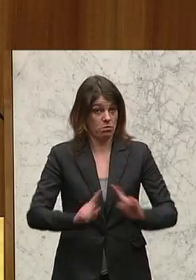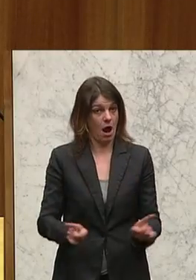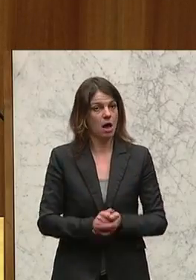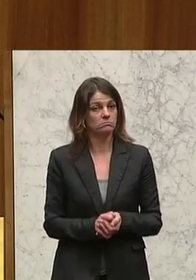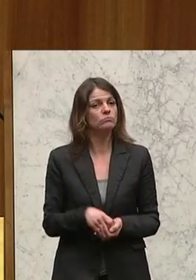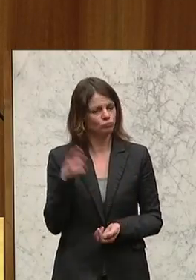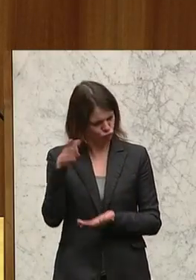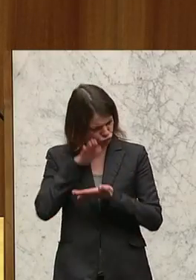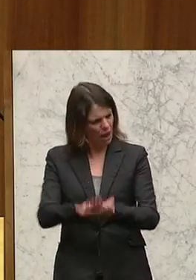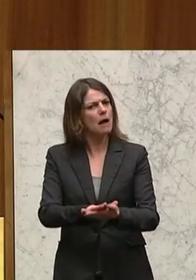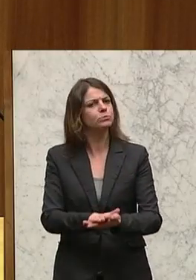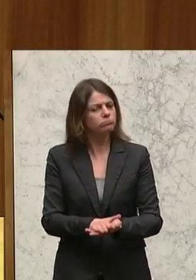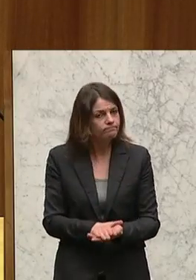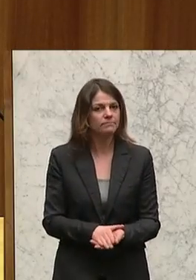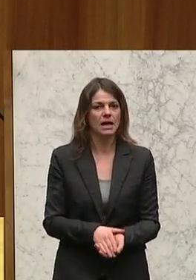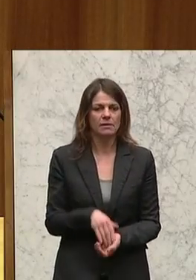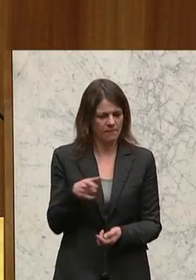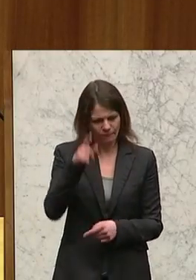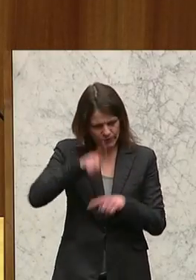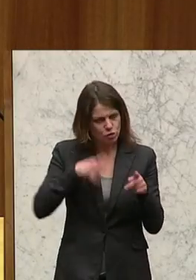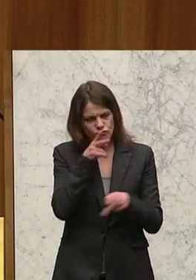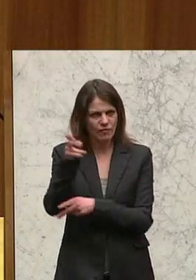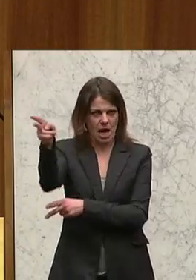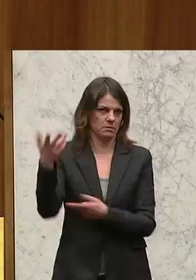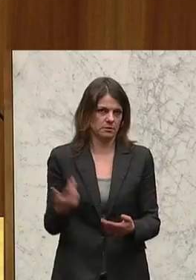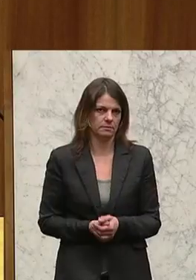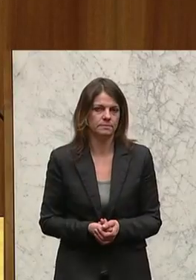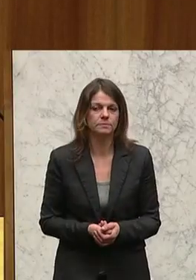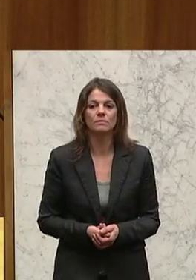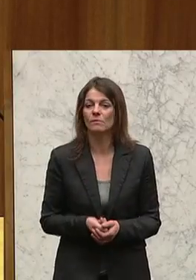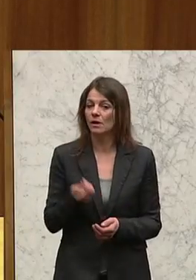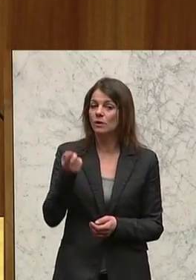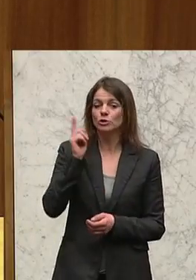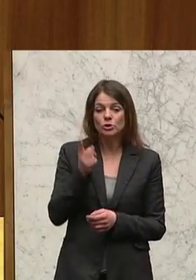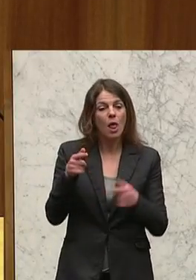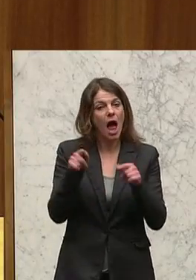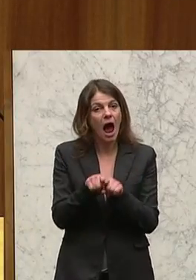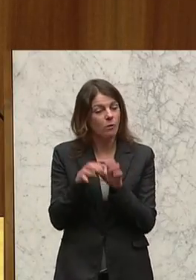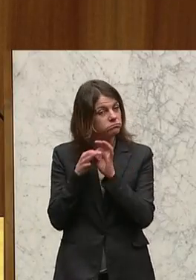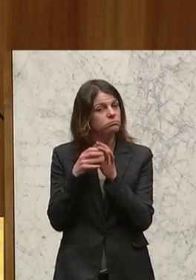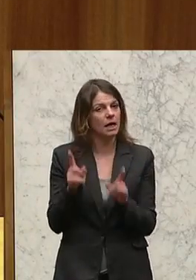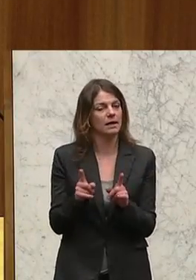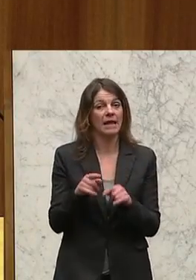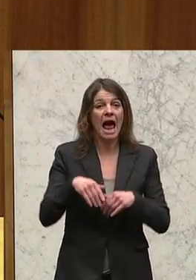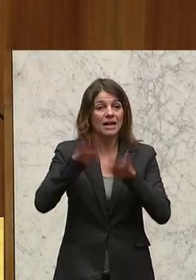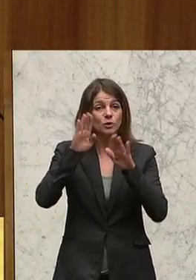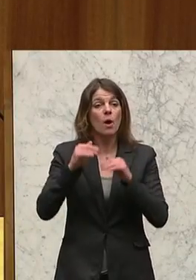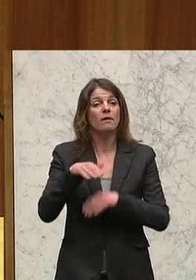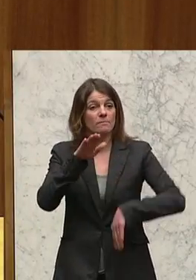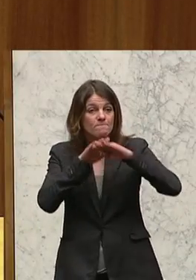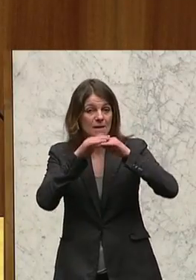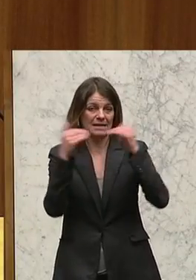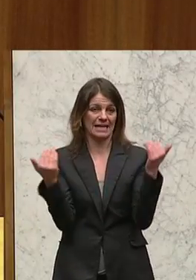Sie verharren in diesem Irrweg. Sie sollten auch in Bezug auf diese